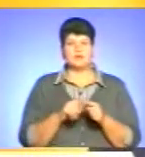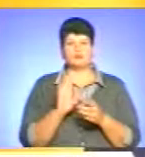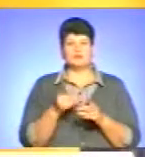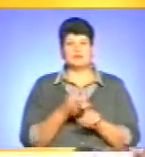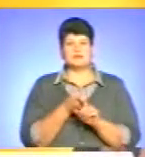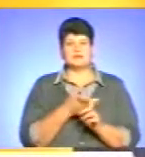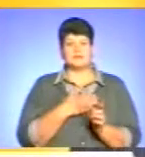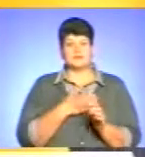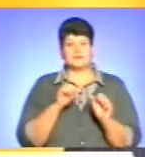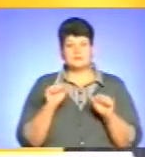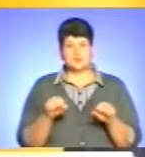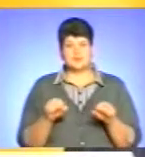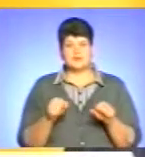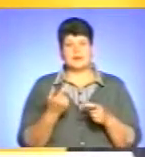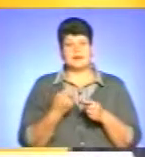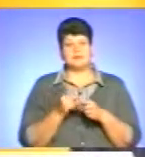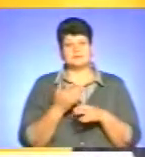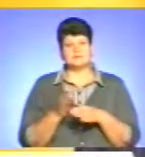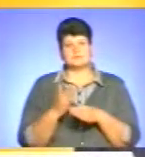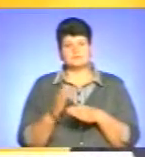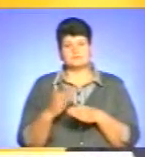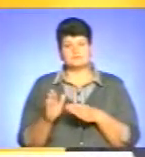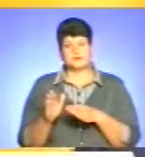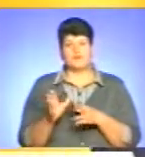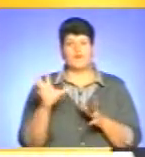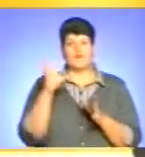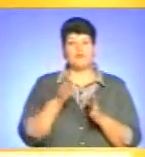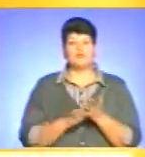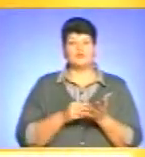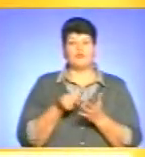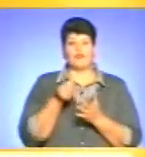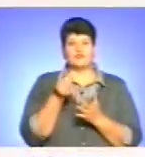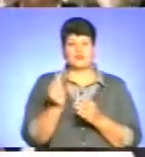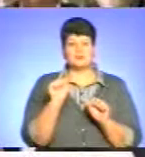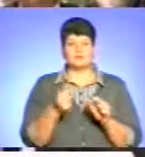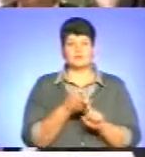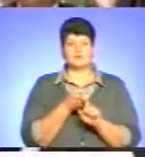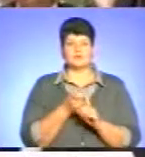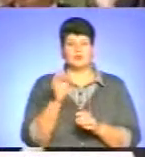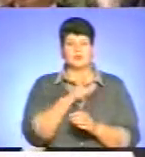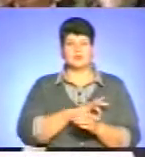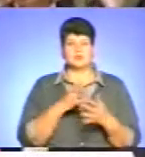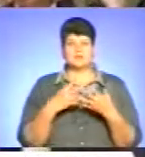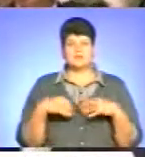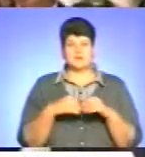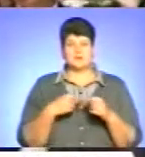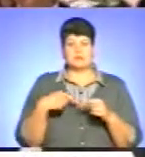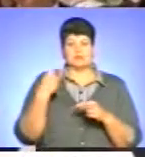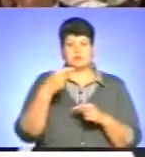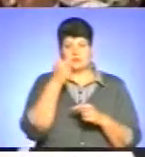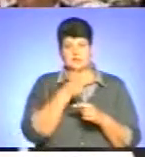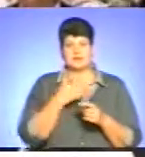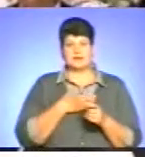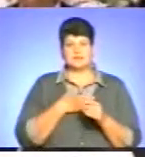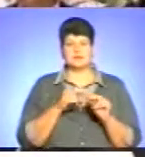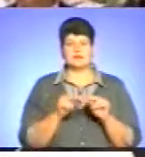либо определенної частини цього взносу, може бути в залежності від доходів сім'ї. Я сподіваюся, що наступного року нашим вчителям, особливо